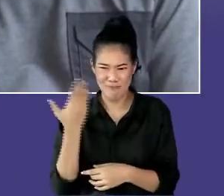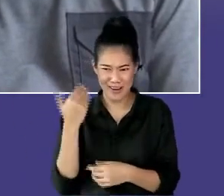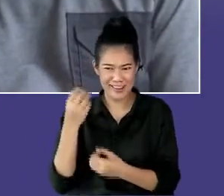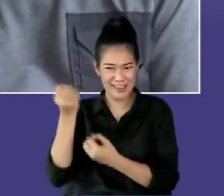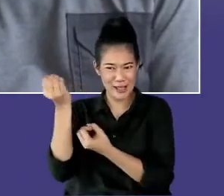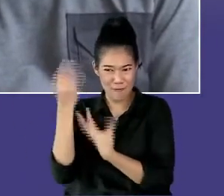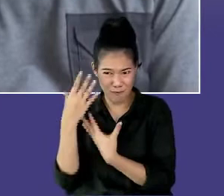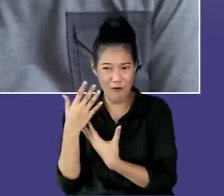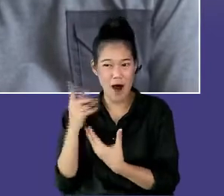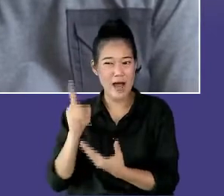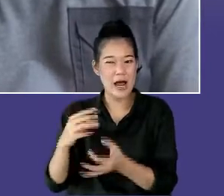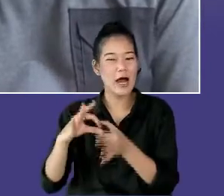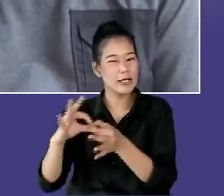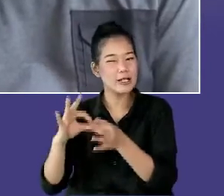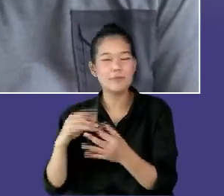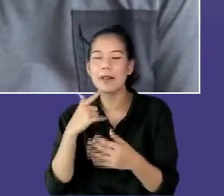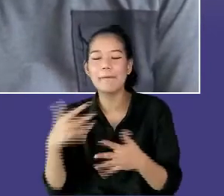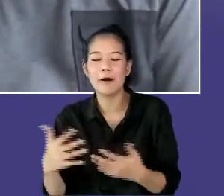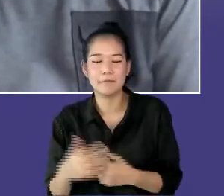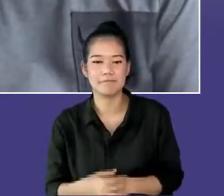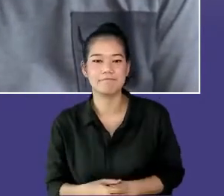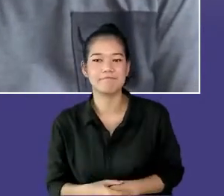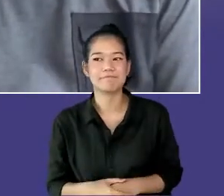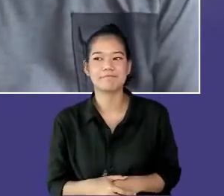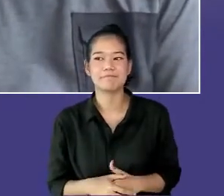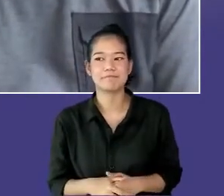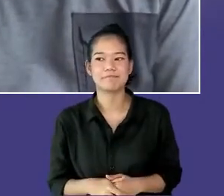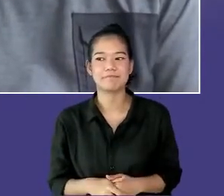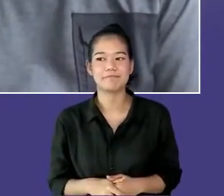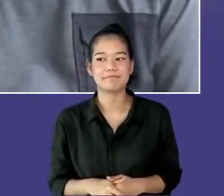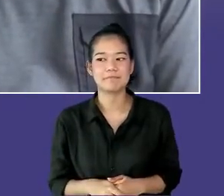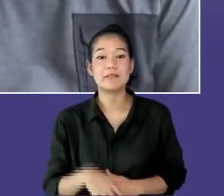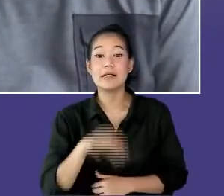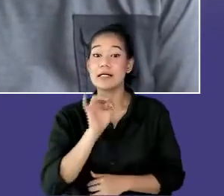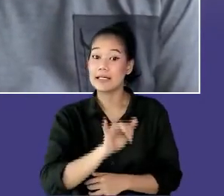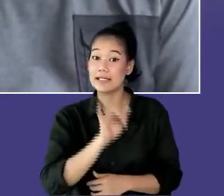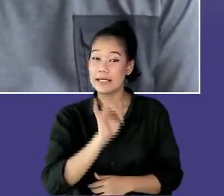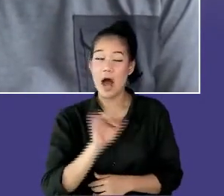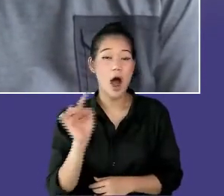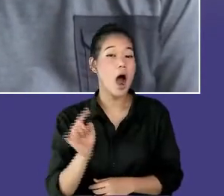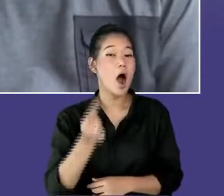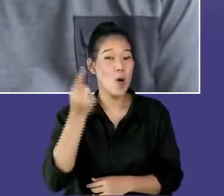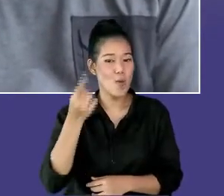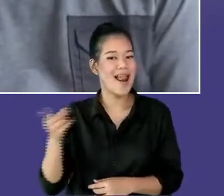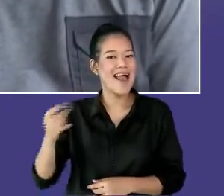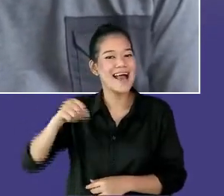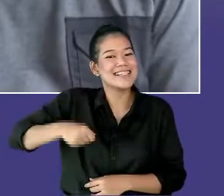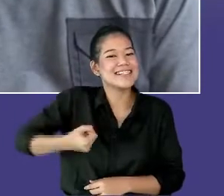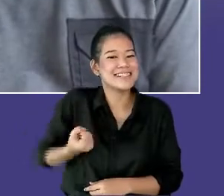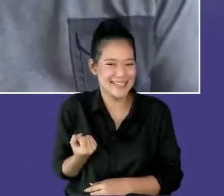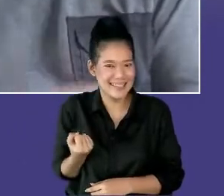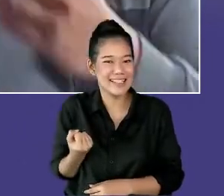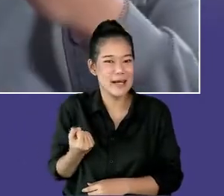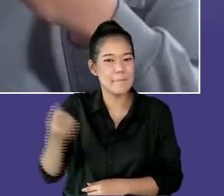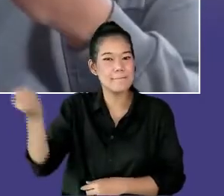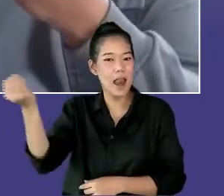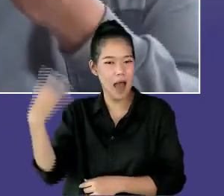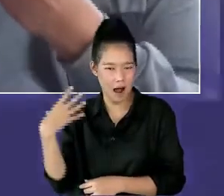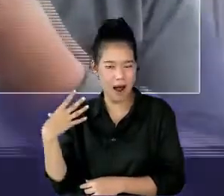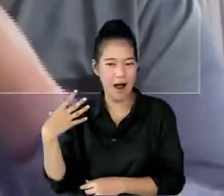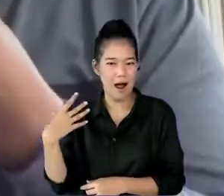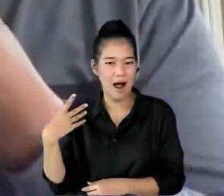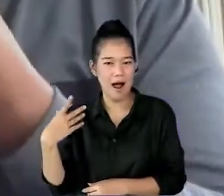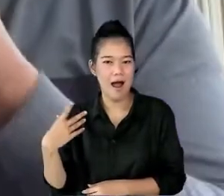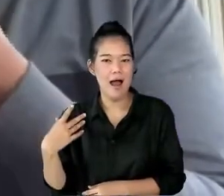proyek ini, Mas? Iya, tuh. Awalnya tuh lewat istri saya, sebenarnya Mas Soni menghubungi lewat